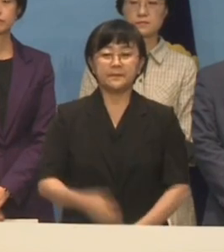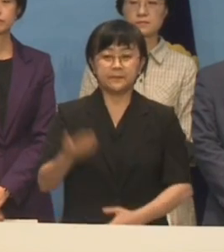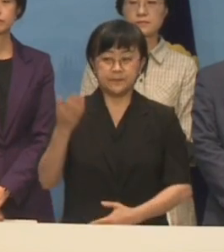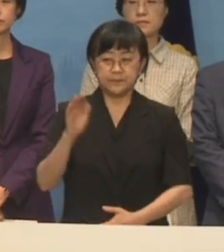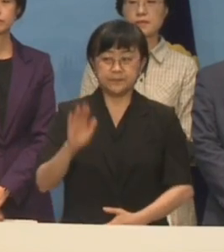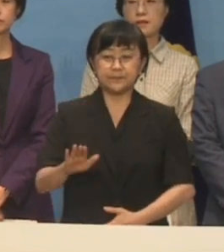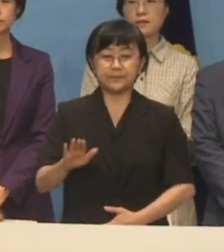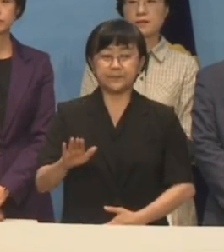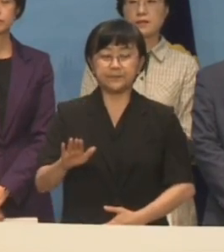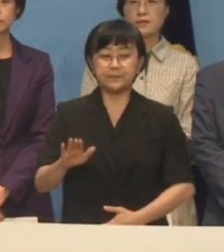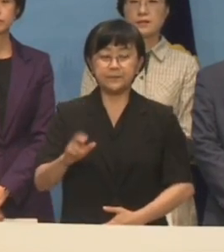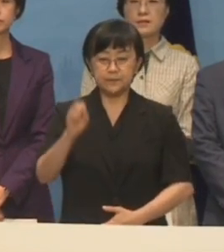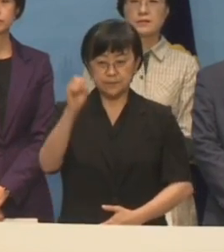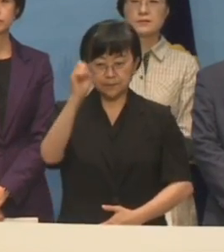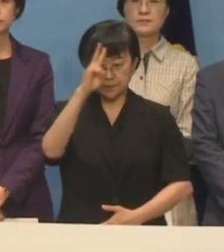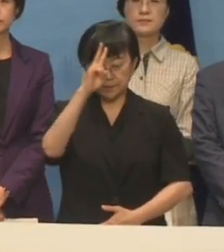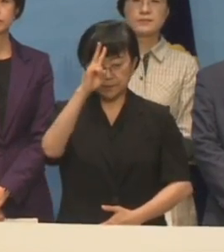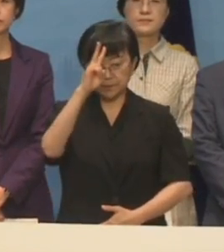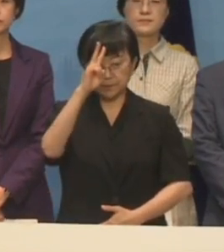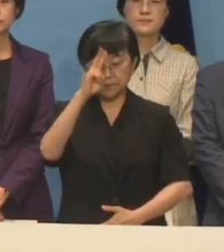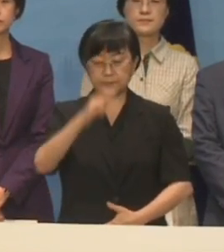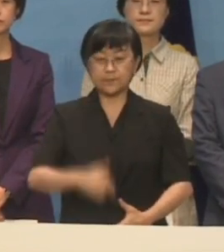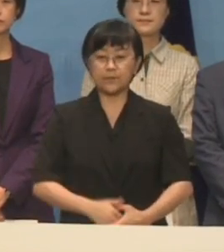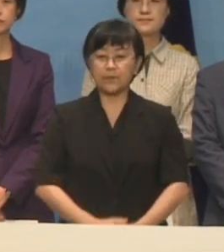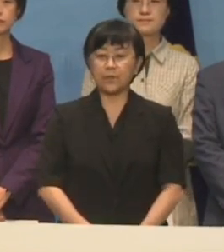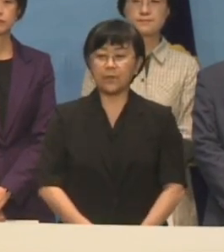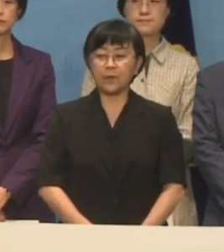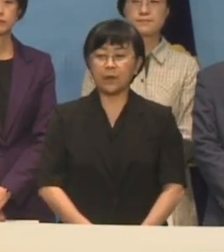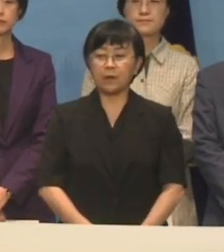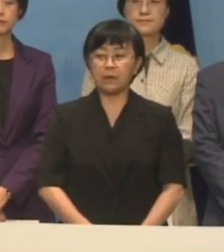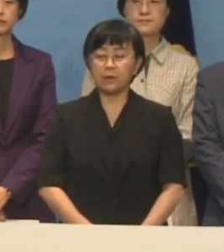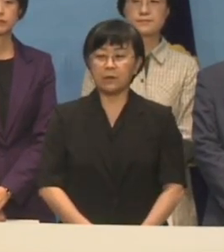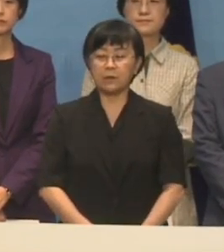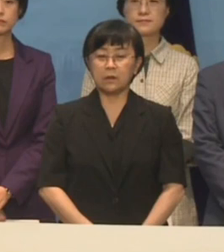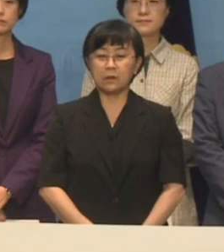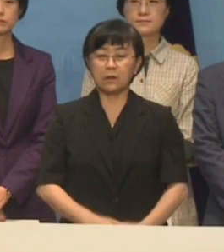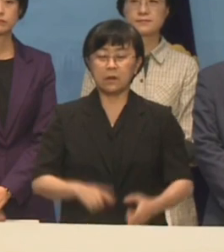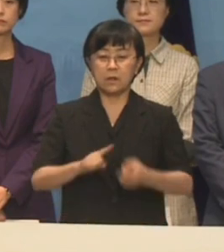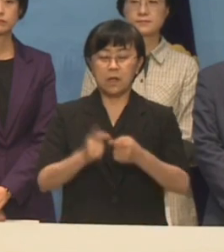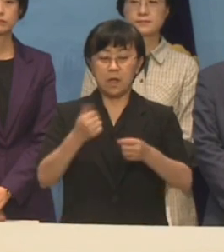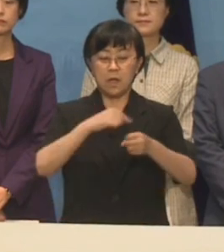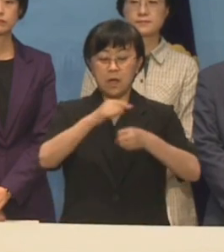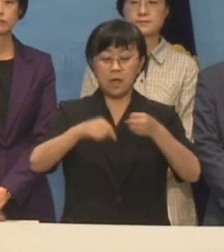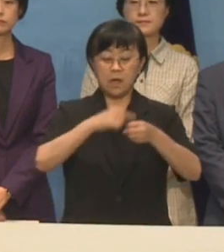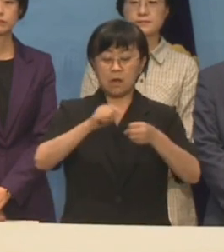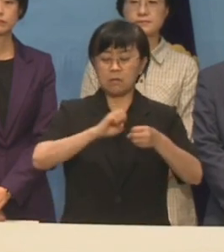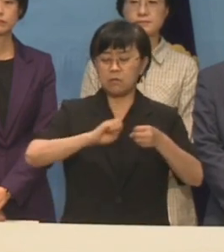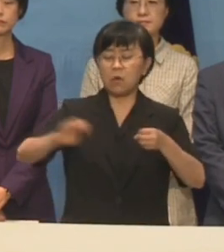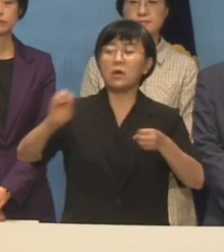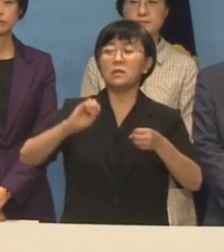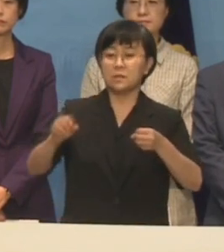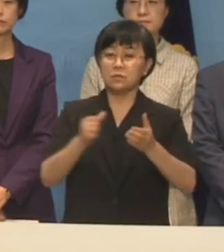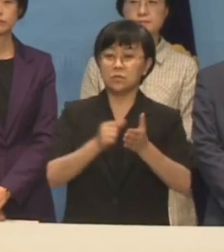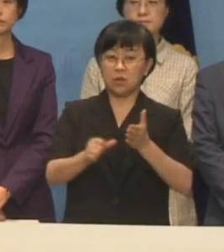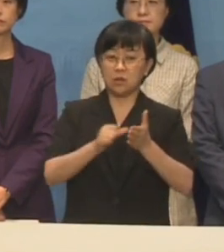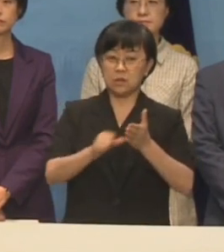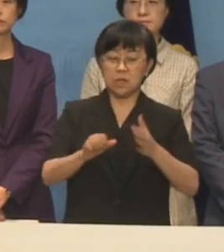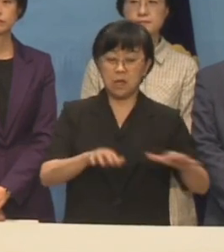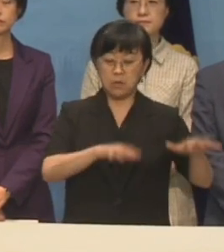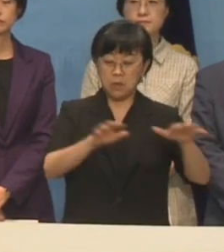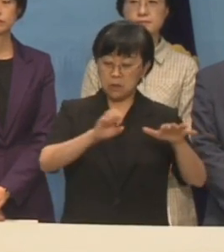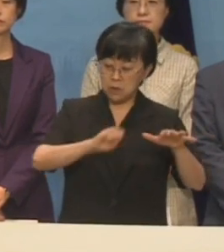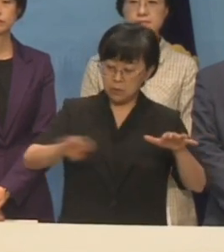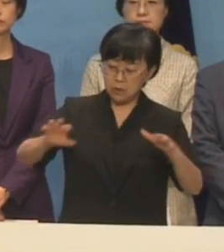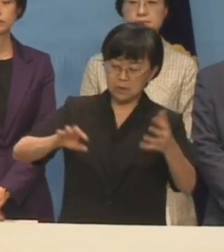그런데 난데없이 그 어떻게 보면 핵폐기물이죠. 예. 그걸 바닷물로